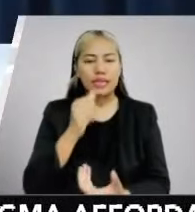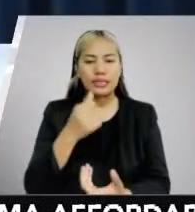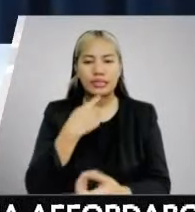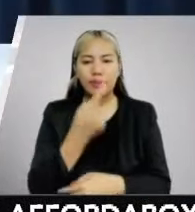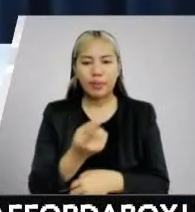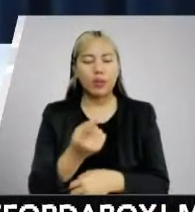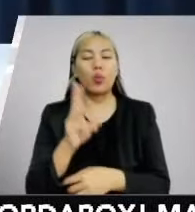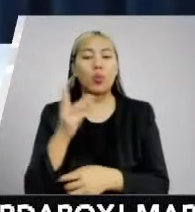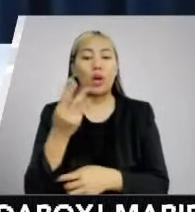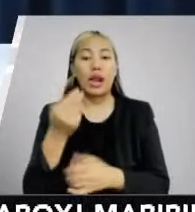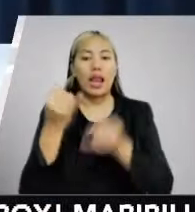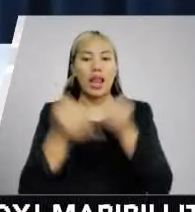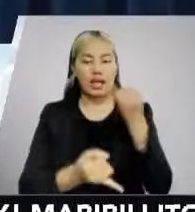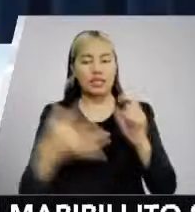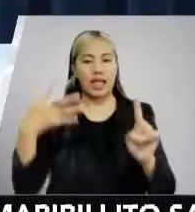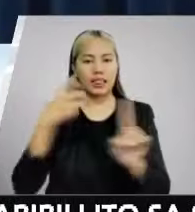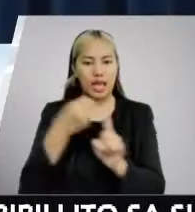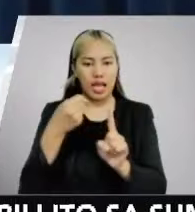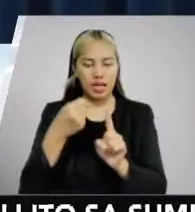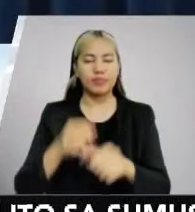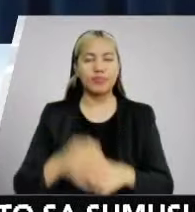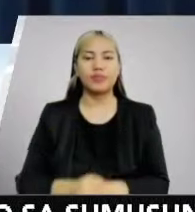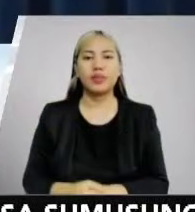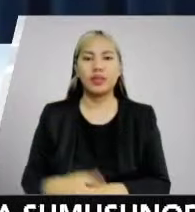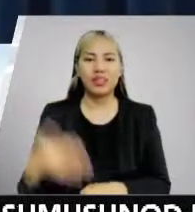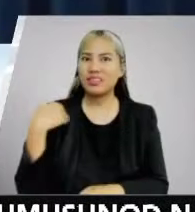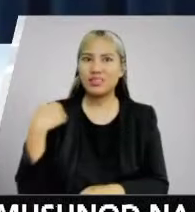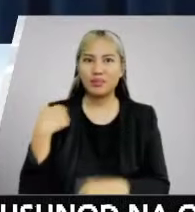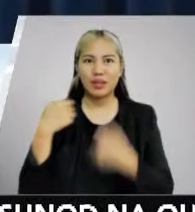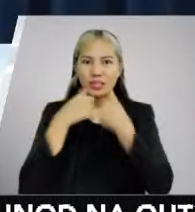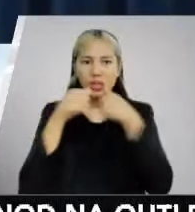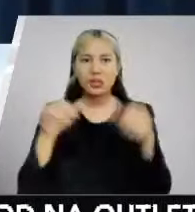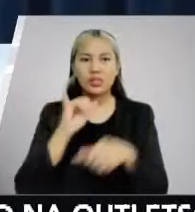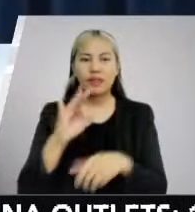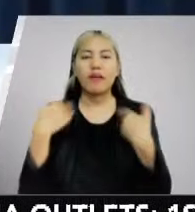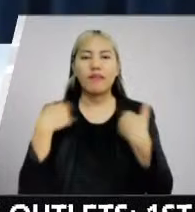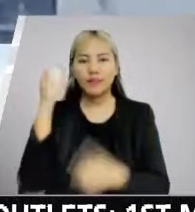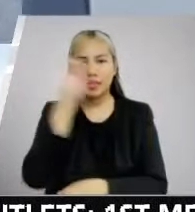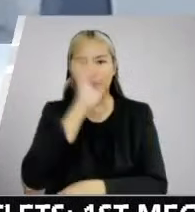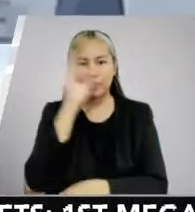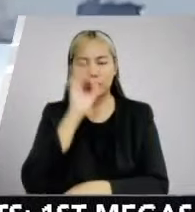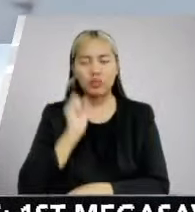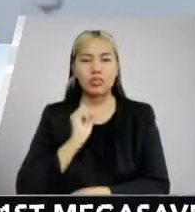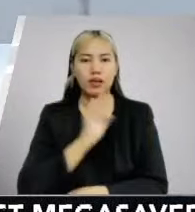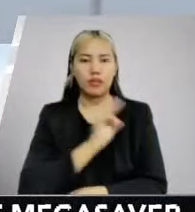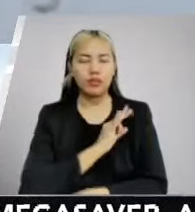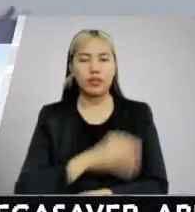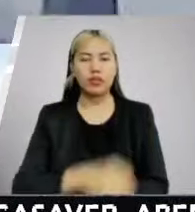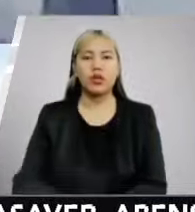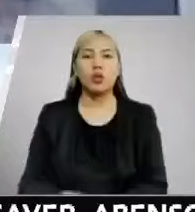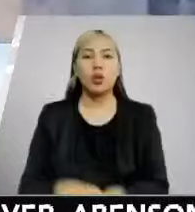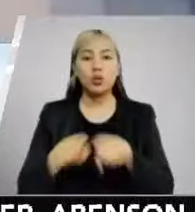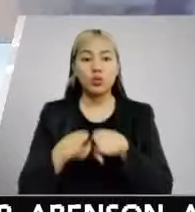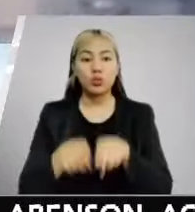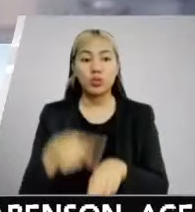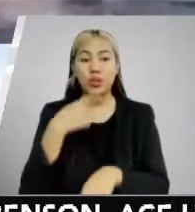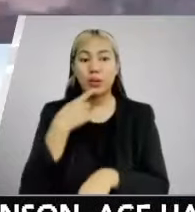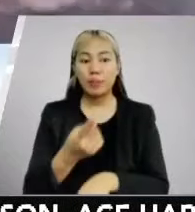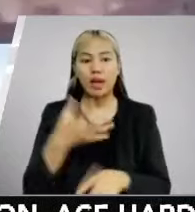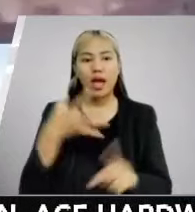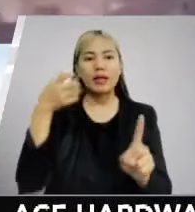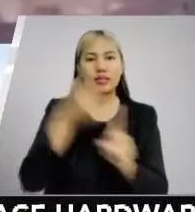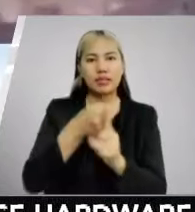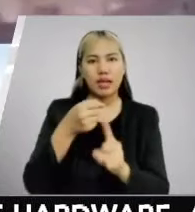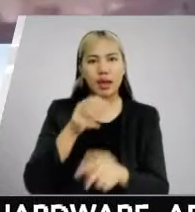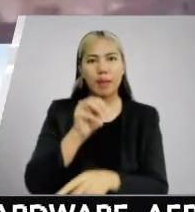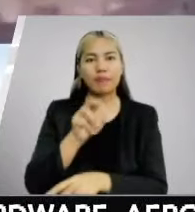Affairs kung may Pilipinong crew sa mga nasabing barko. Bago yan, inamin din ng Houthi na sila ang umatake sa MV Tutor sa Red Sea noong